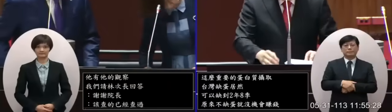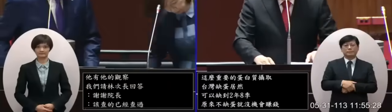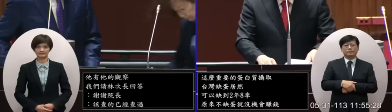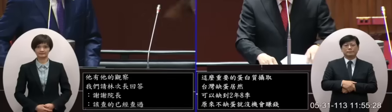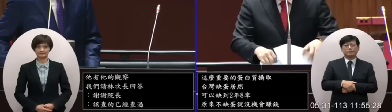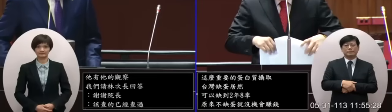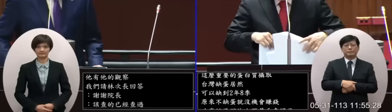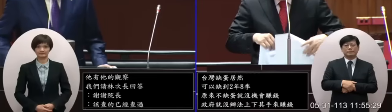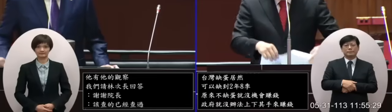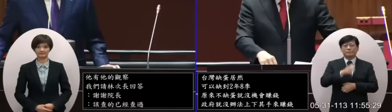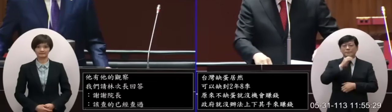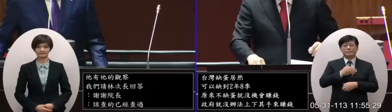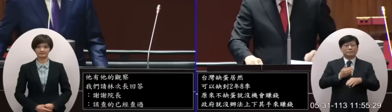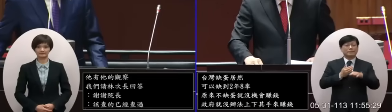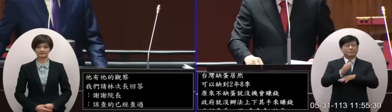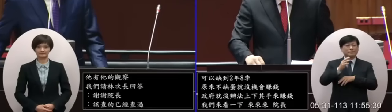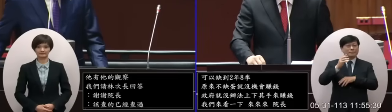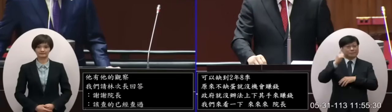我们